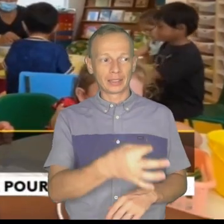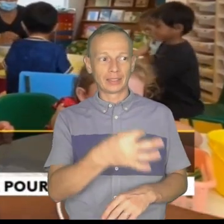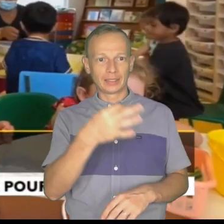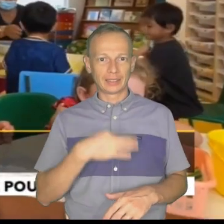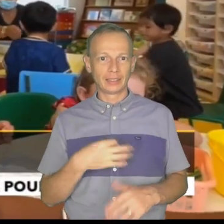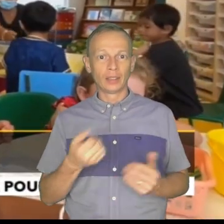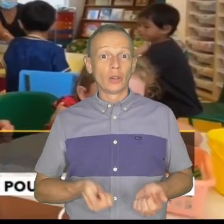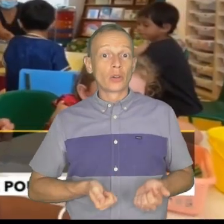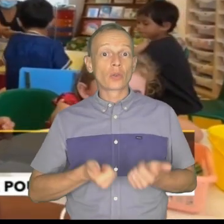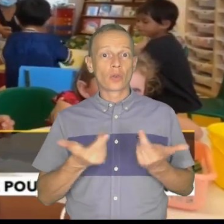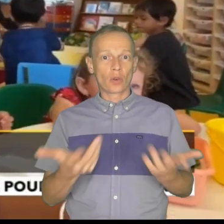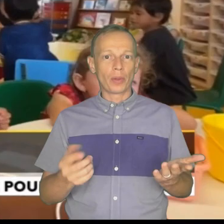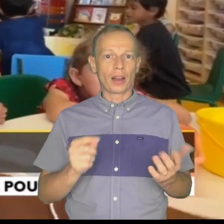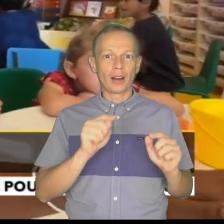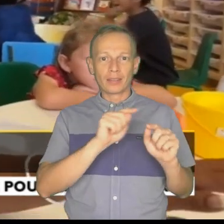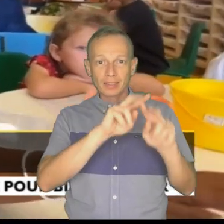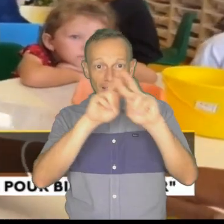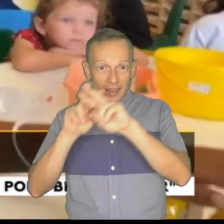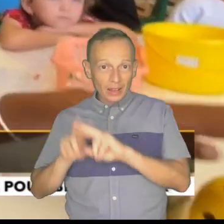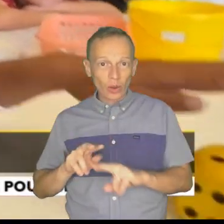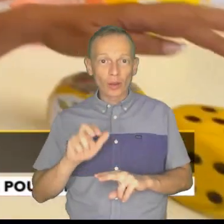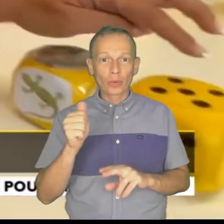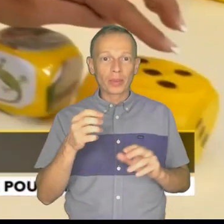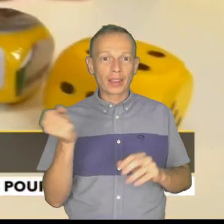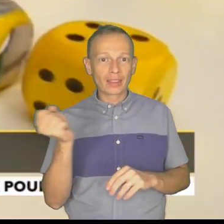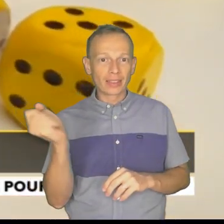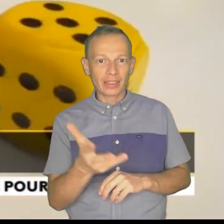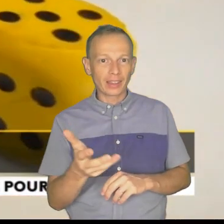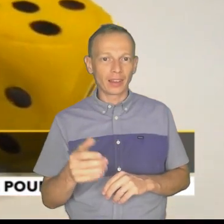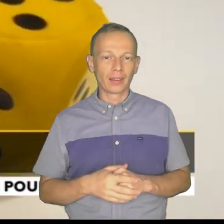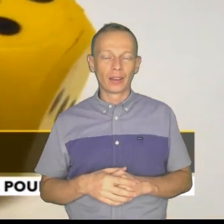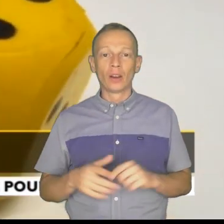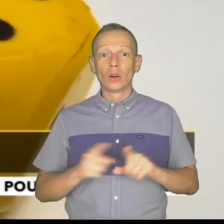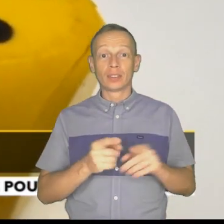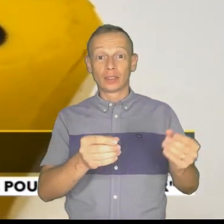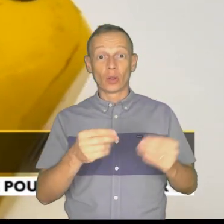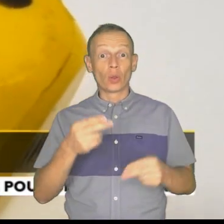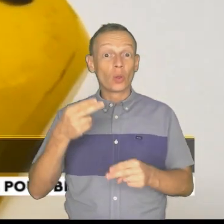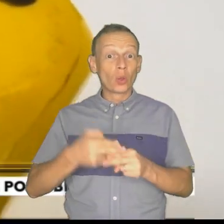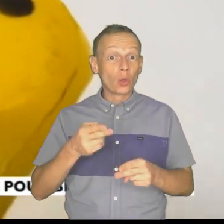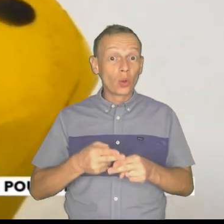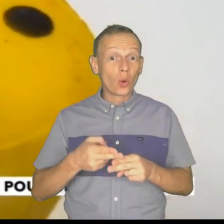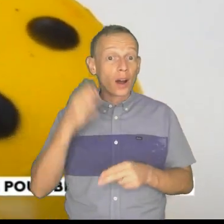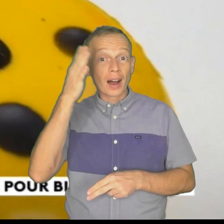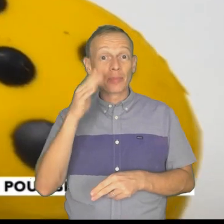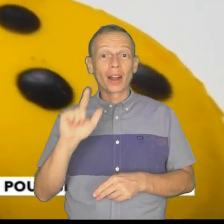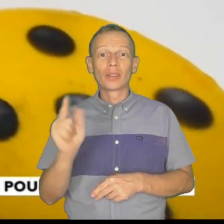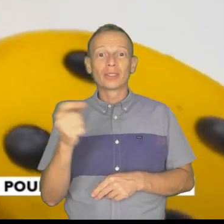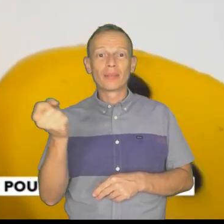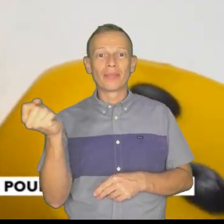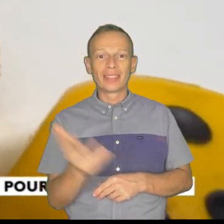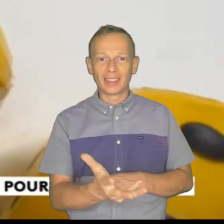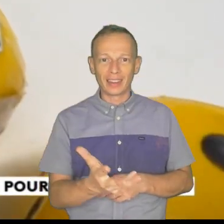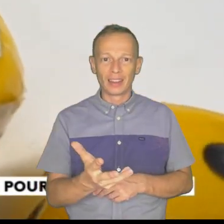de me donner la quantité exacte de constellations sur le premier dé, donner le nom de l'animal sur le second